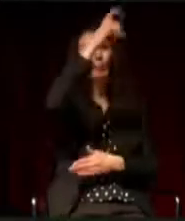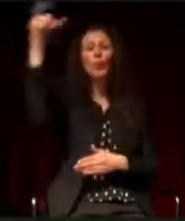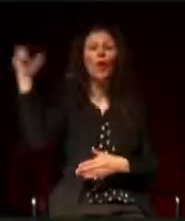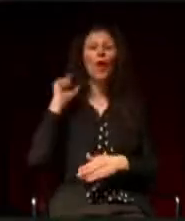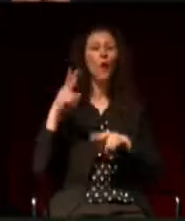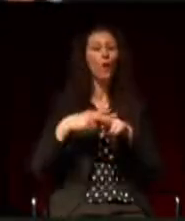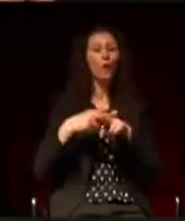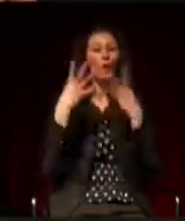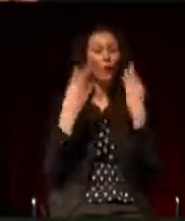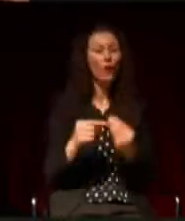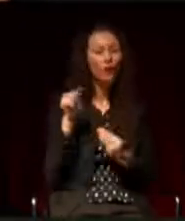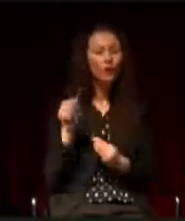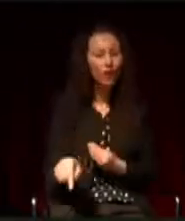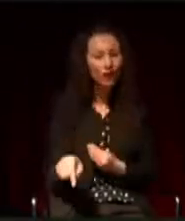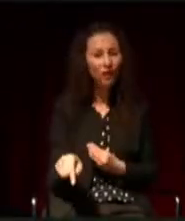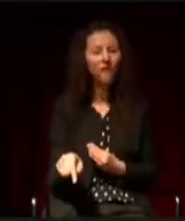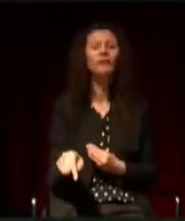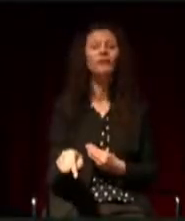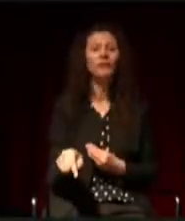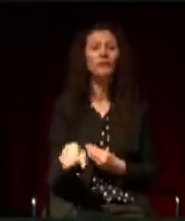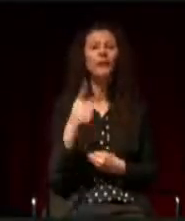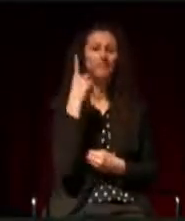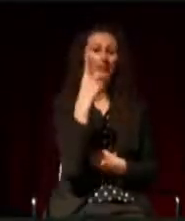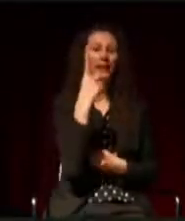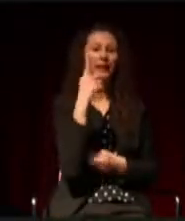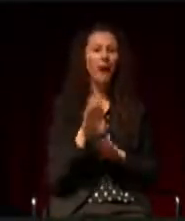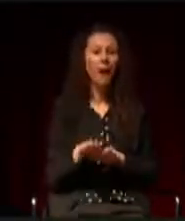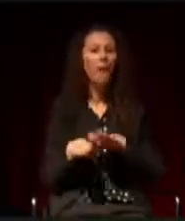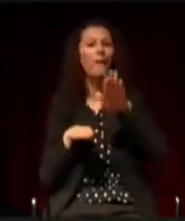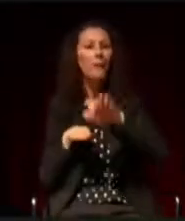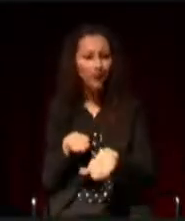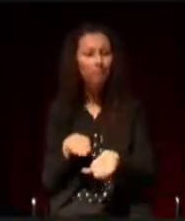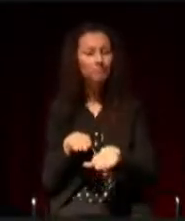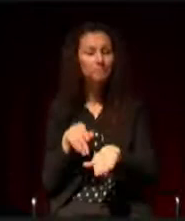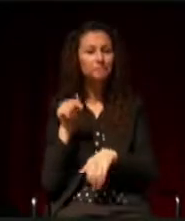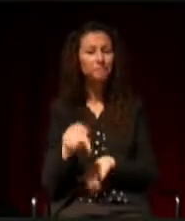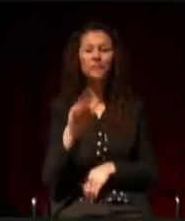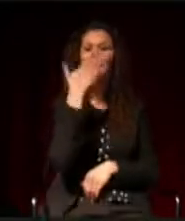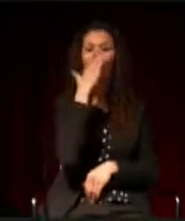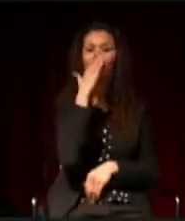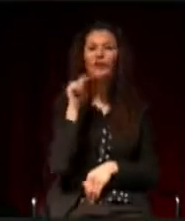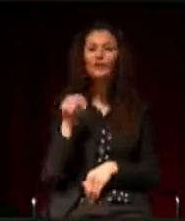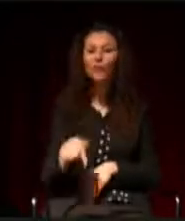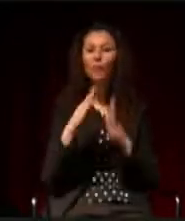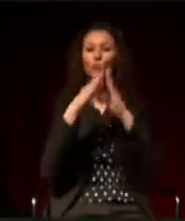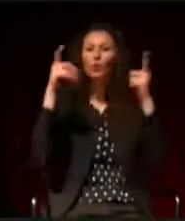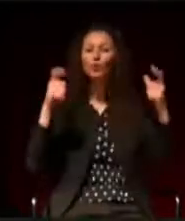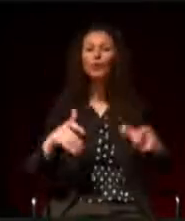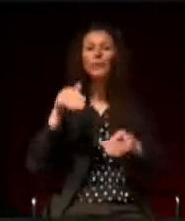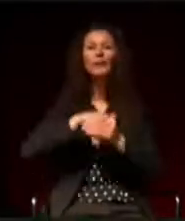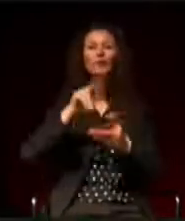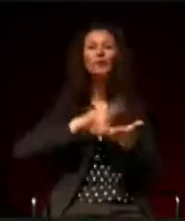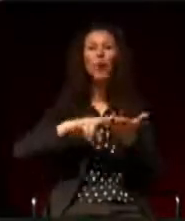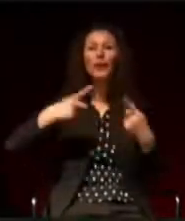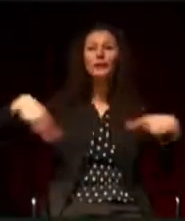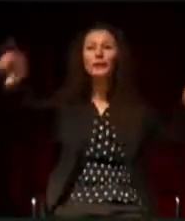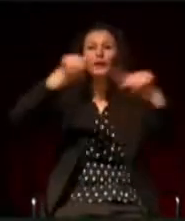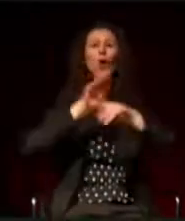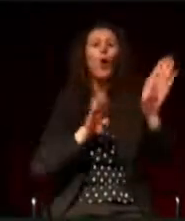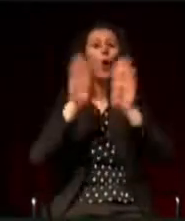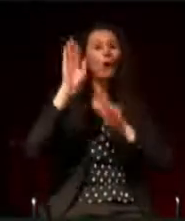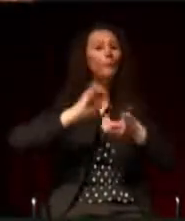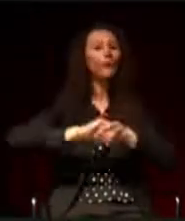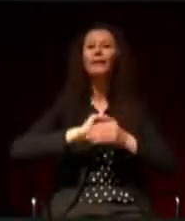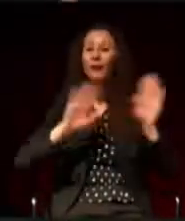verecek, bütün Türkiye'ye örnek olacak bir adım atmış oluyoruz. Sadece Büyükşehir Meclis Üyesi'nin oy birliğiyle